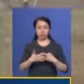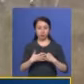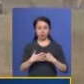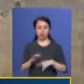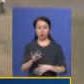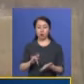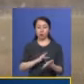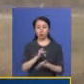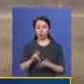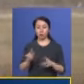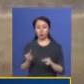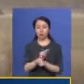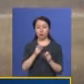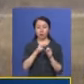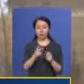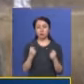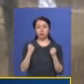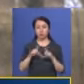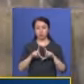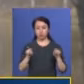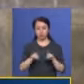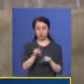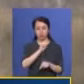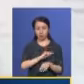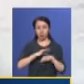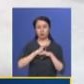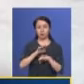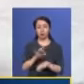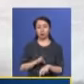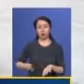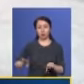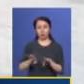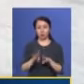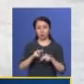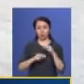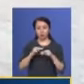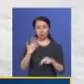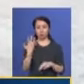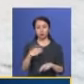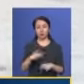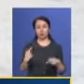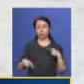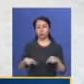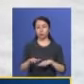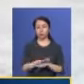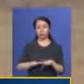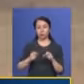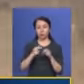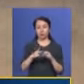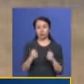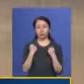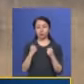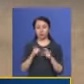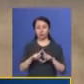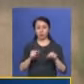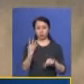городу реконструированы 12 спортивных объектов. Также работа проведена на районном уровне. Построено 50 футбольных полей, 12 спортивных площадок,